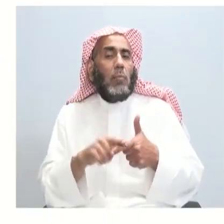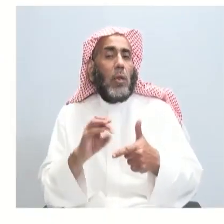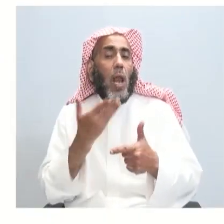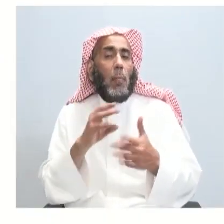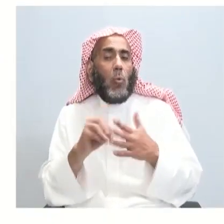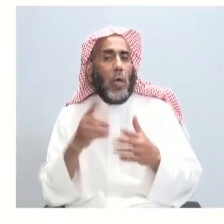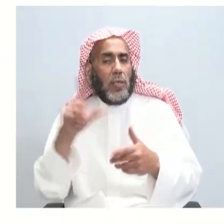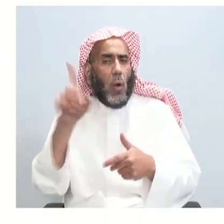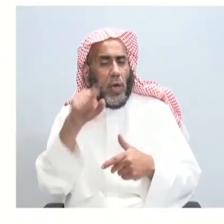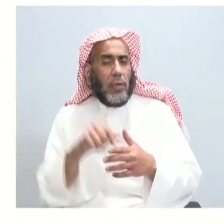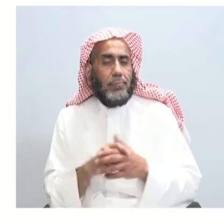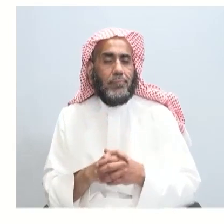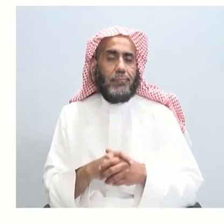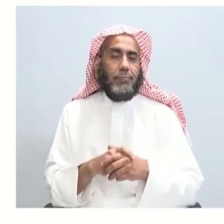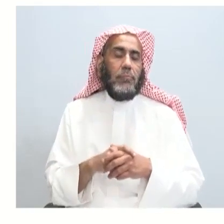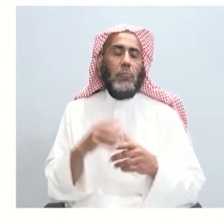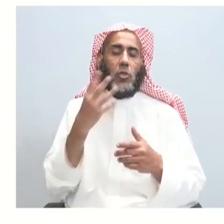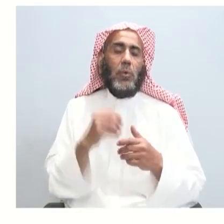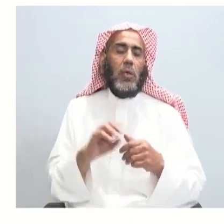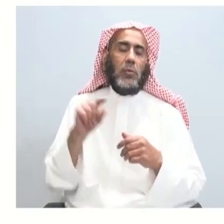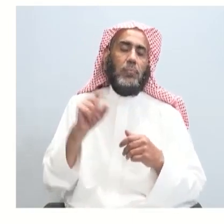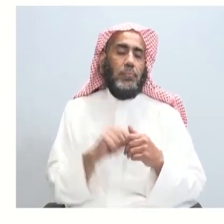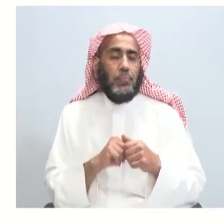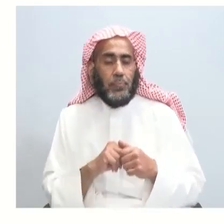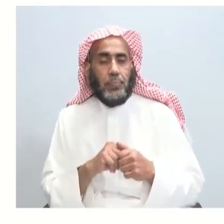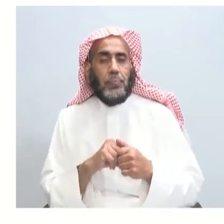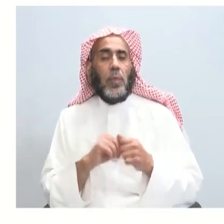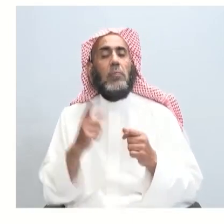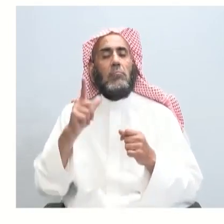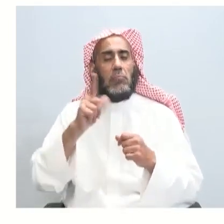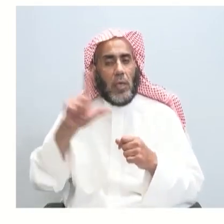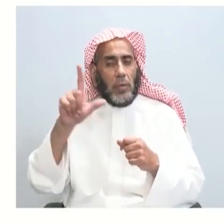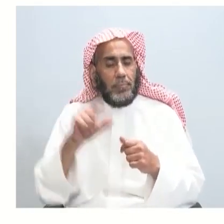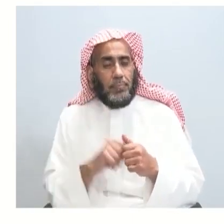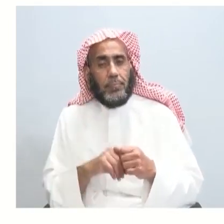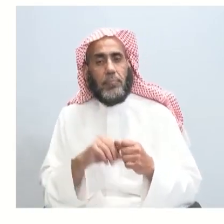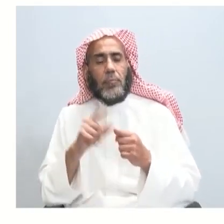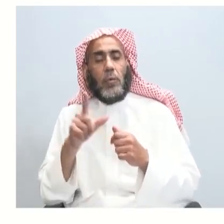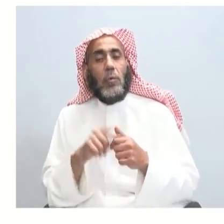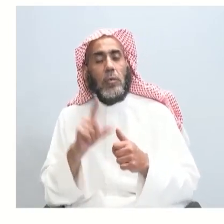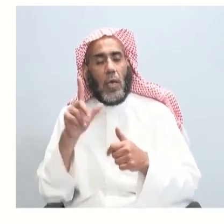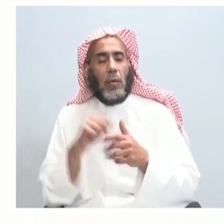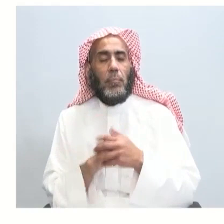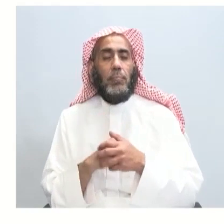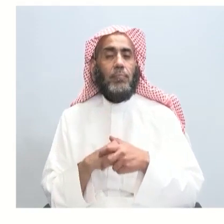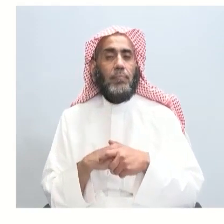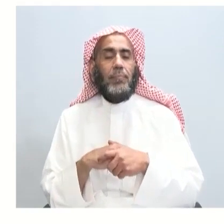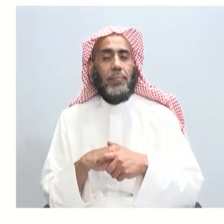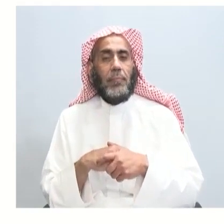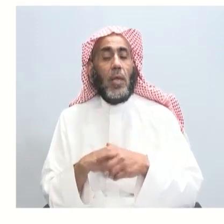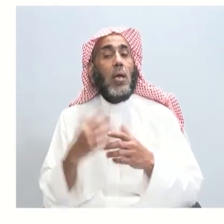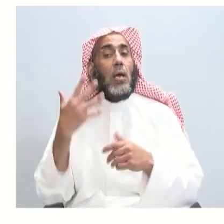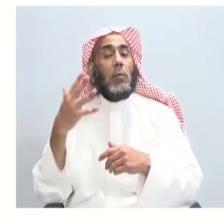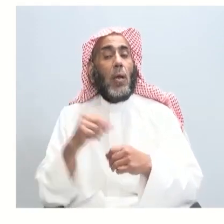ام خاطئ جميل احسنتم هنا صحيح هنا صحيح